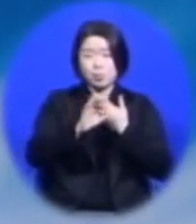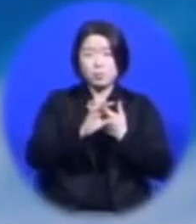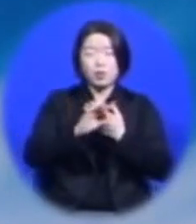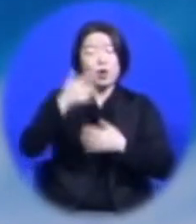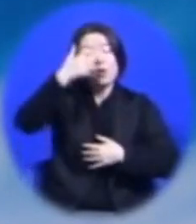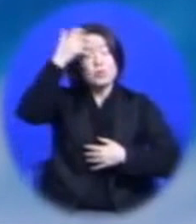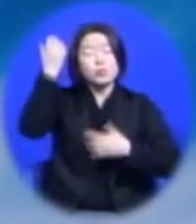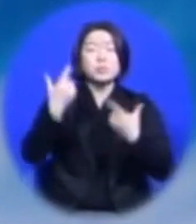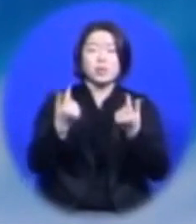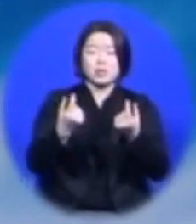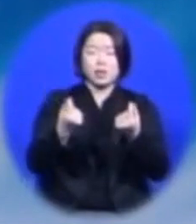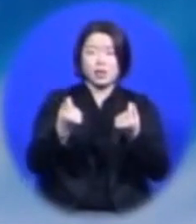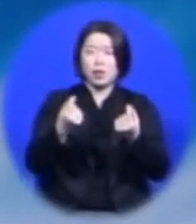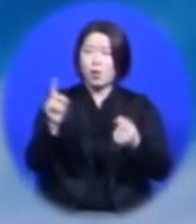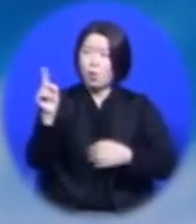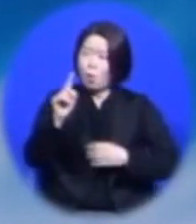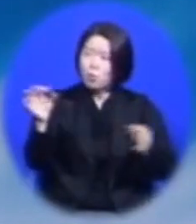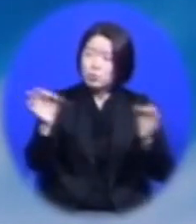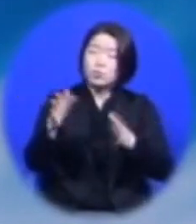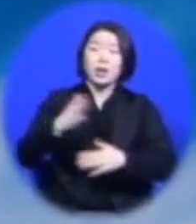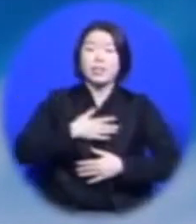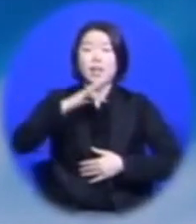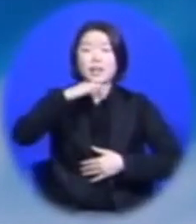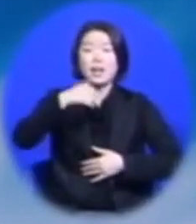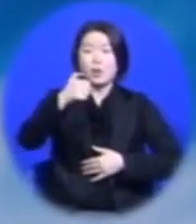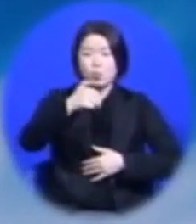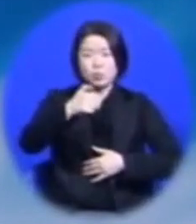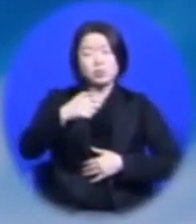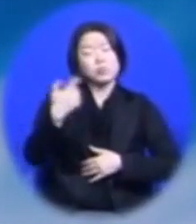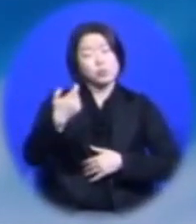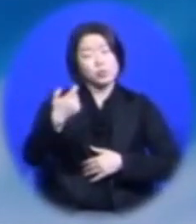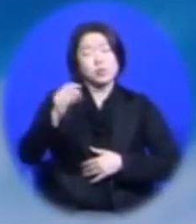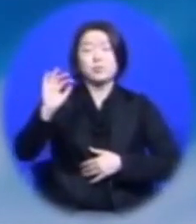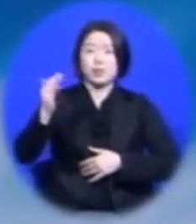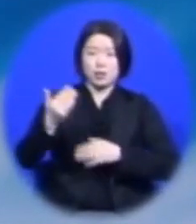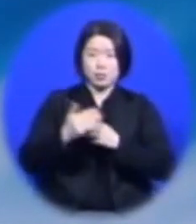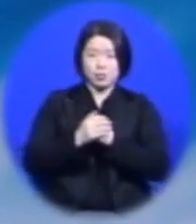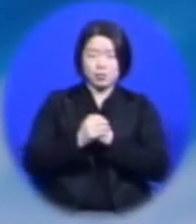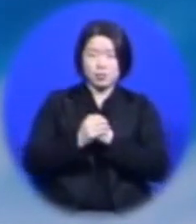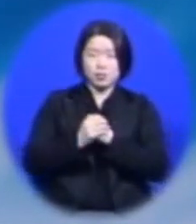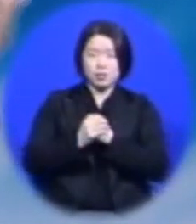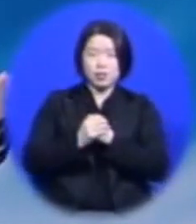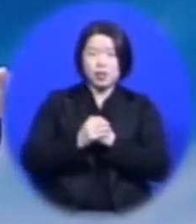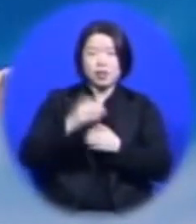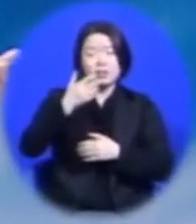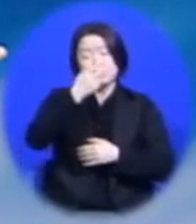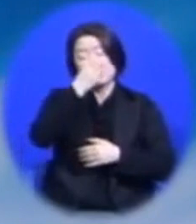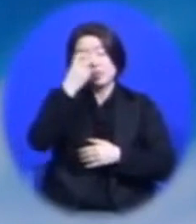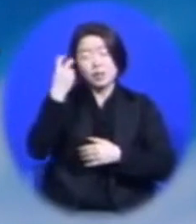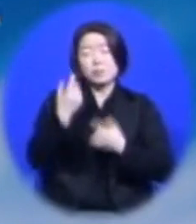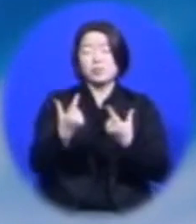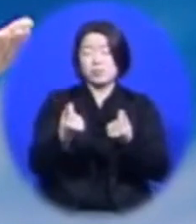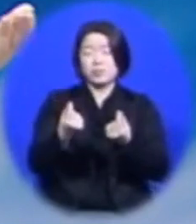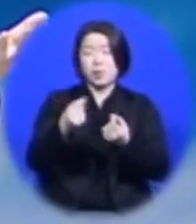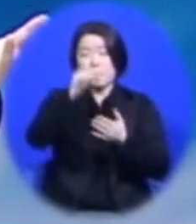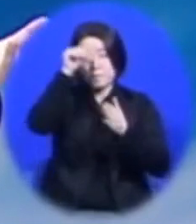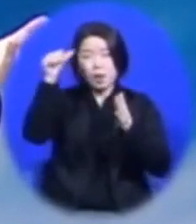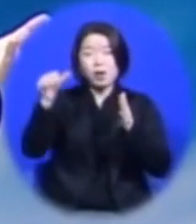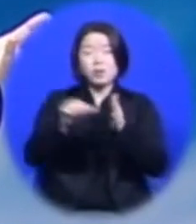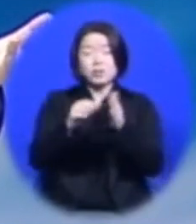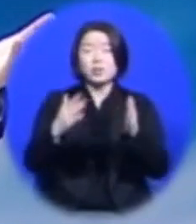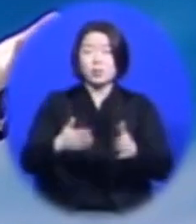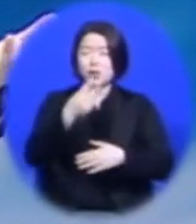어느 순간에 내가 나이가 50이 되고 내가 60이 되었네. 잠든 거죠, 뭐. 평생 잠든